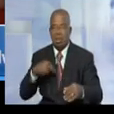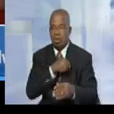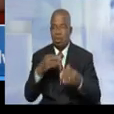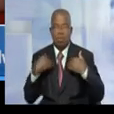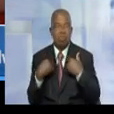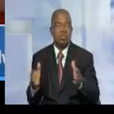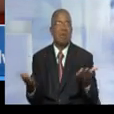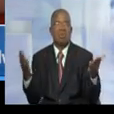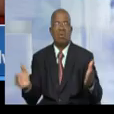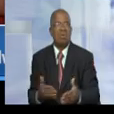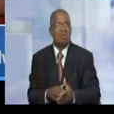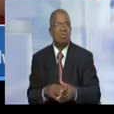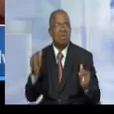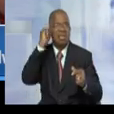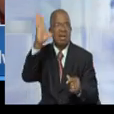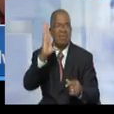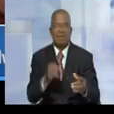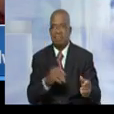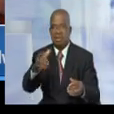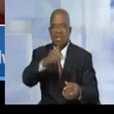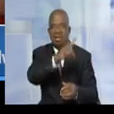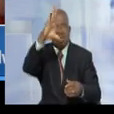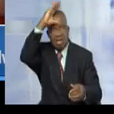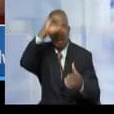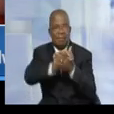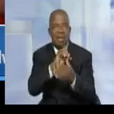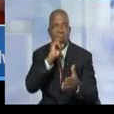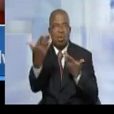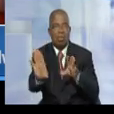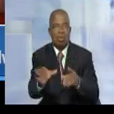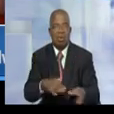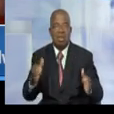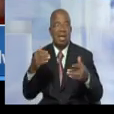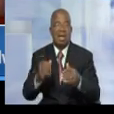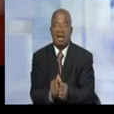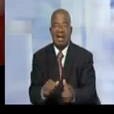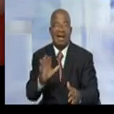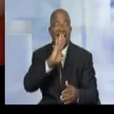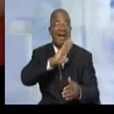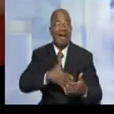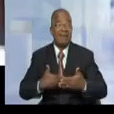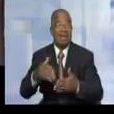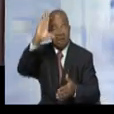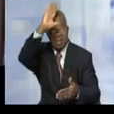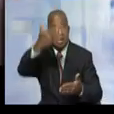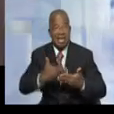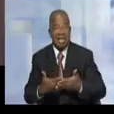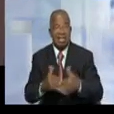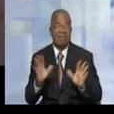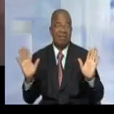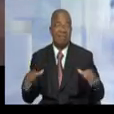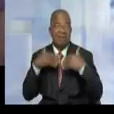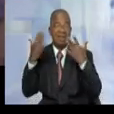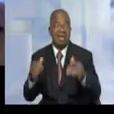des veuves qui sont là, abandonnées avec les enfants. Nous avons des personnes qui sont devenues vulnérables, qui ne sont